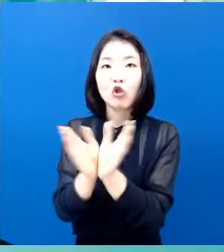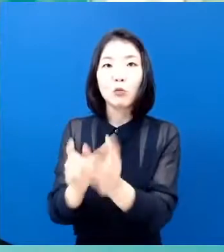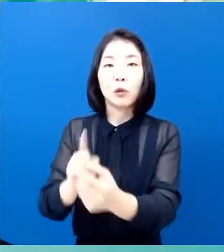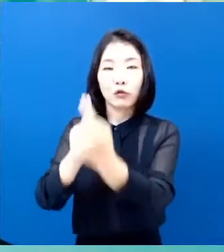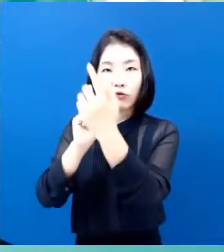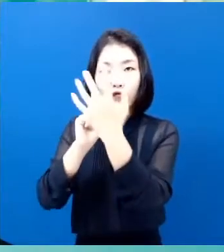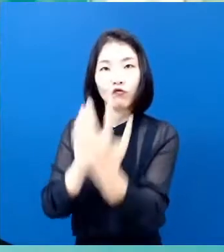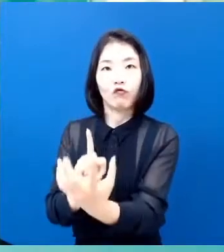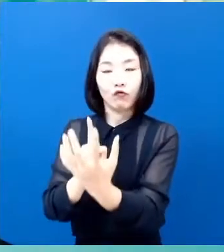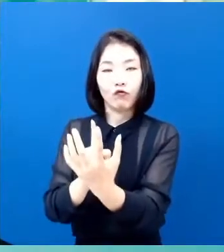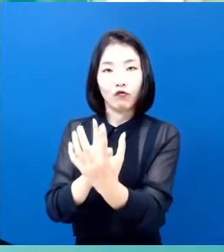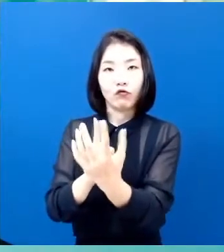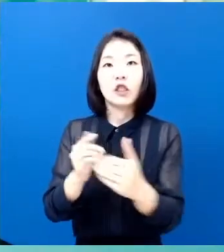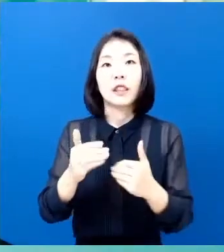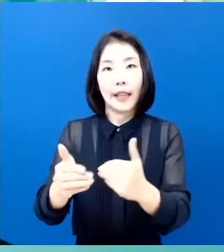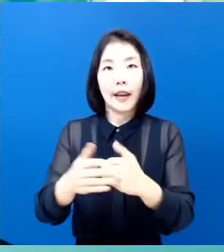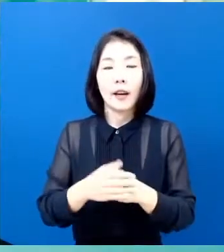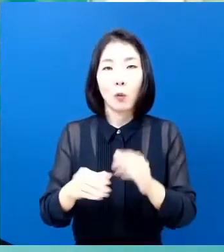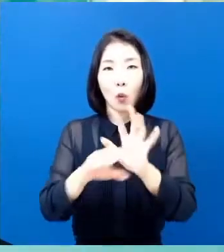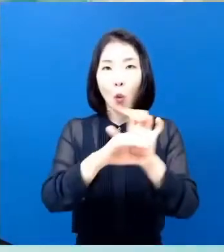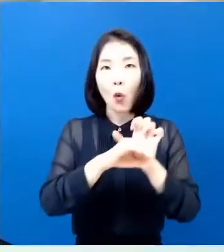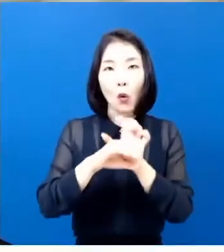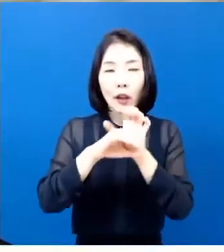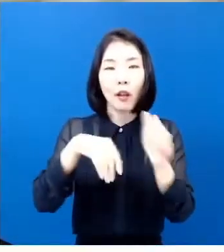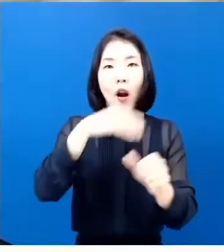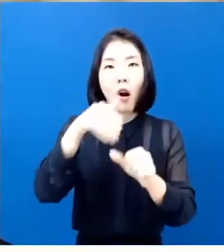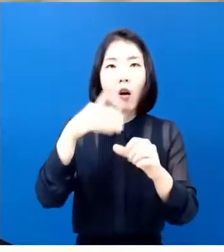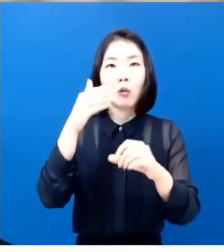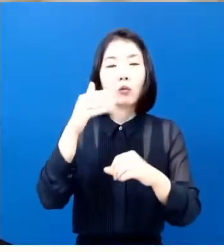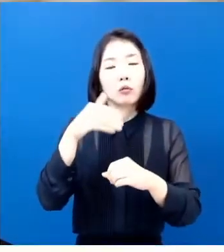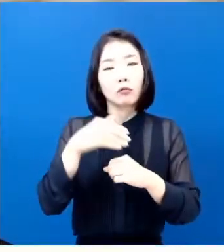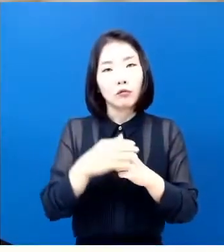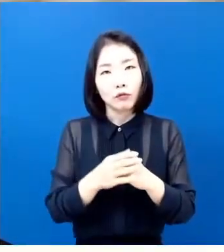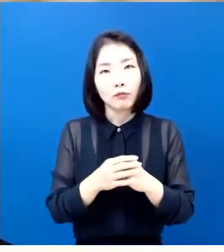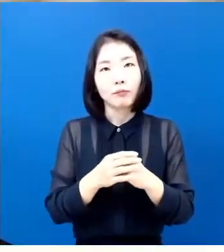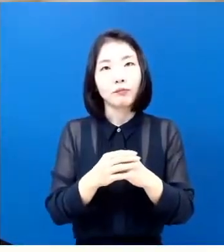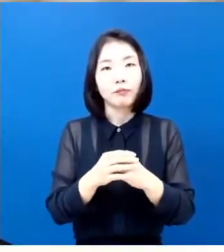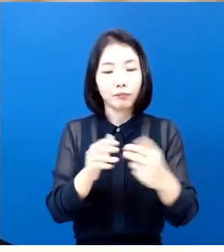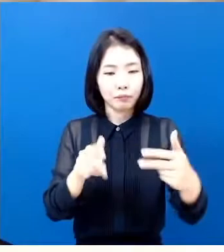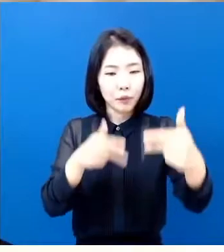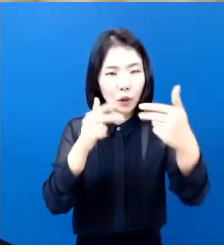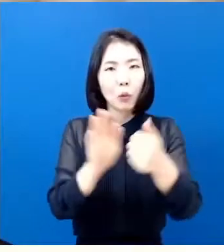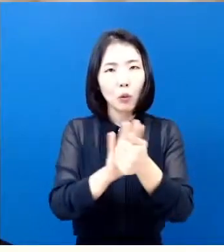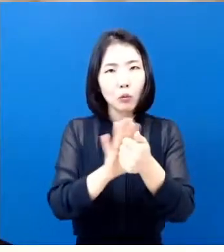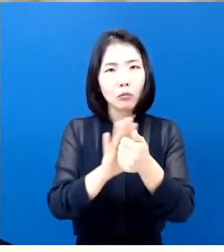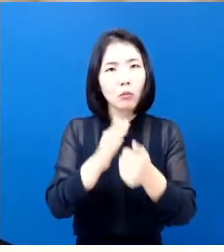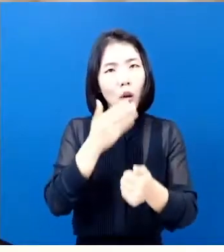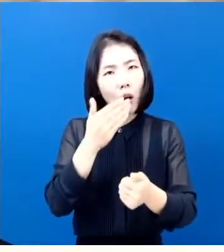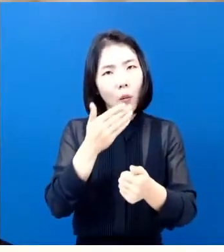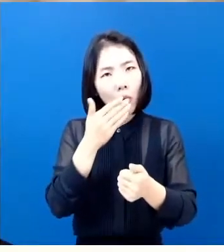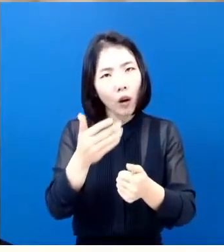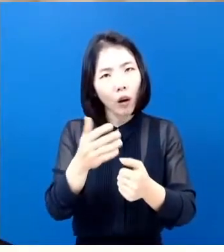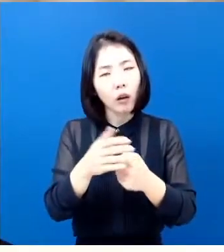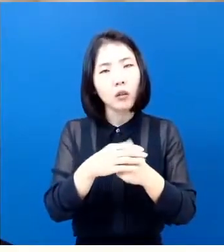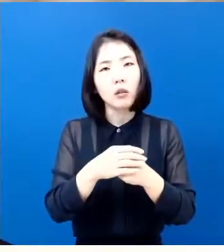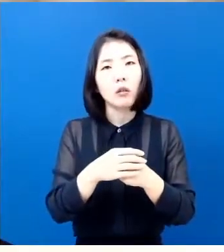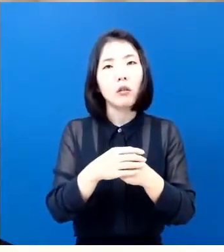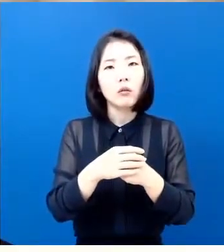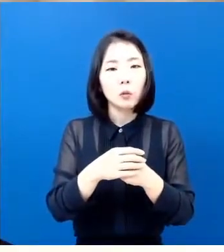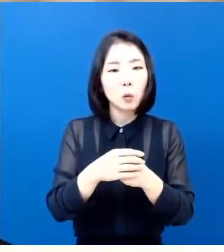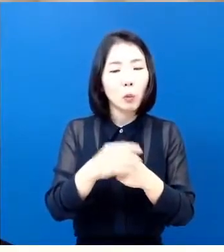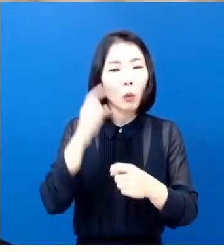하나입니다 코로나 19 상황 속에서 비대면 서비스 에 대한 많은 고민과 새로운 도전을 여러분들도